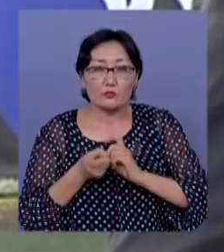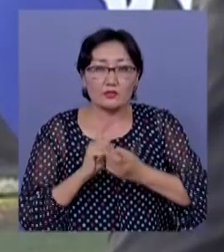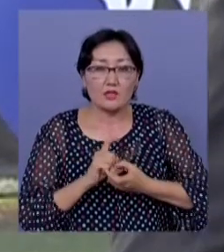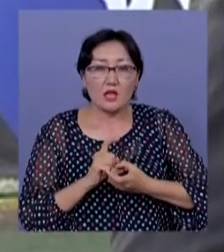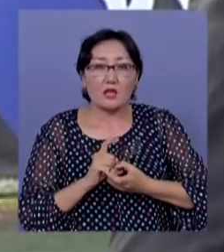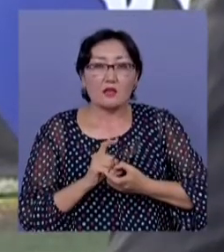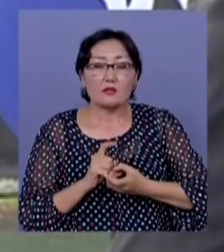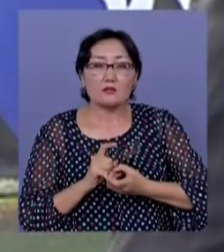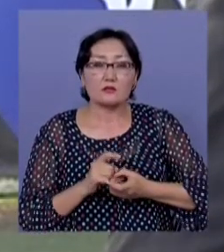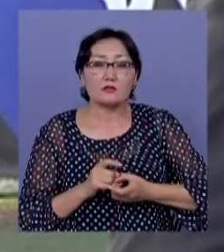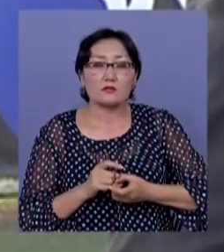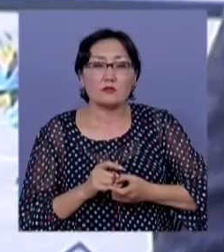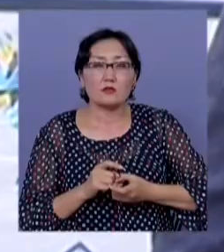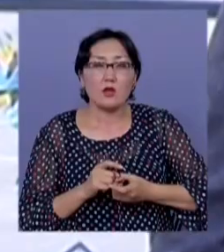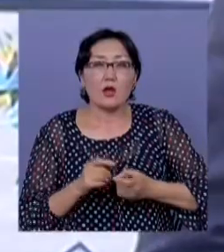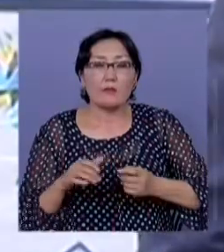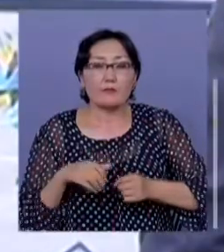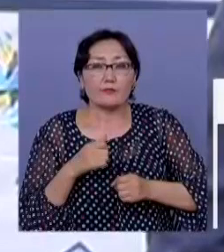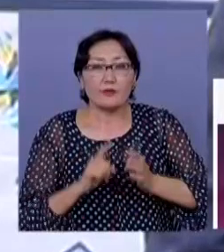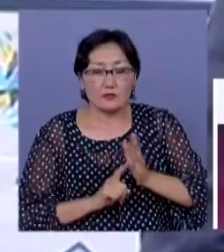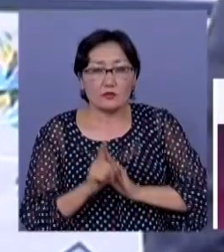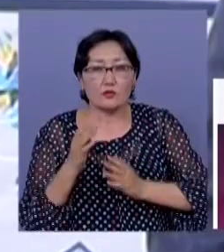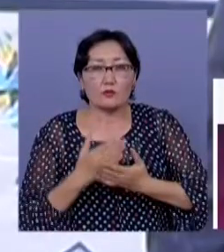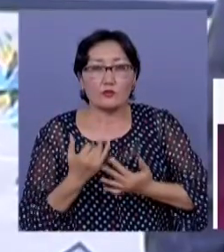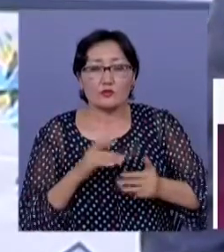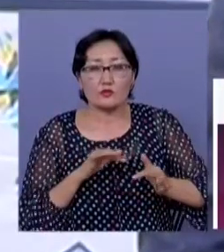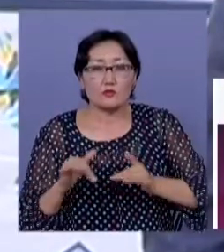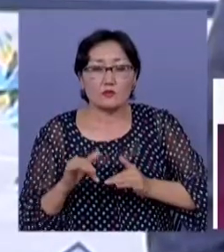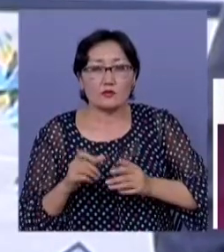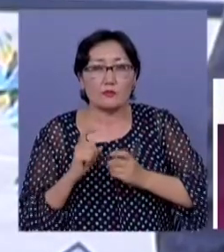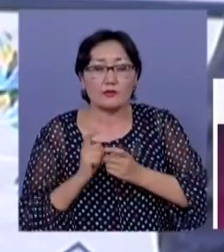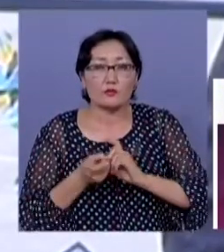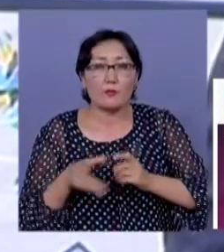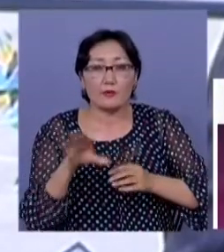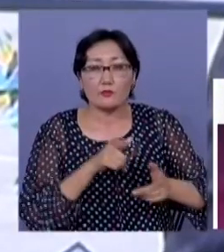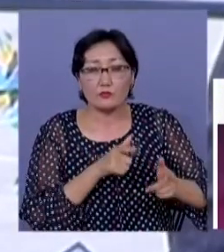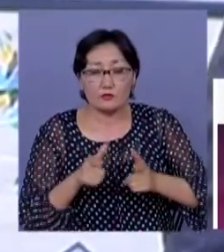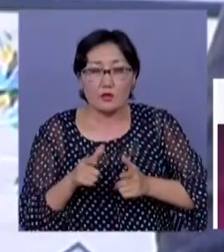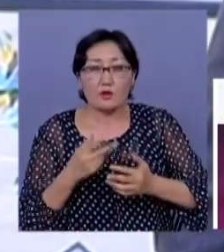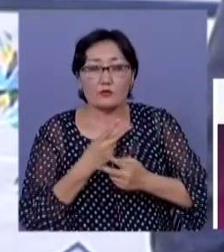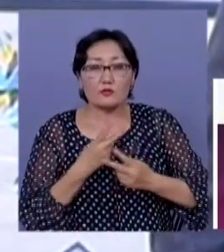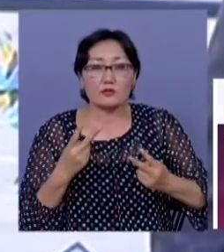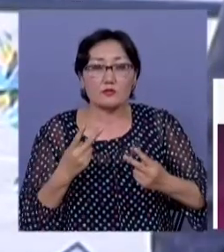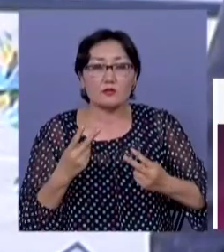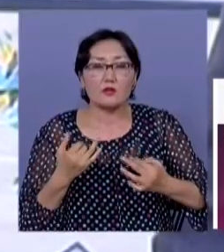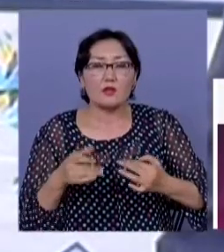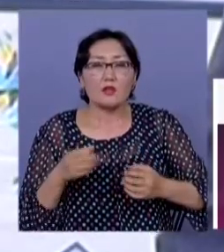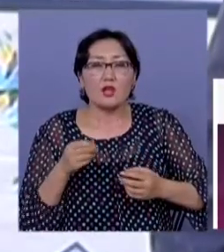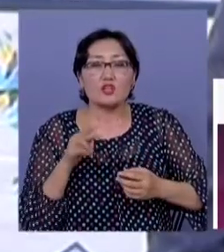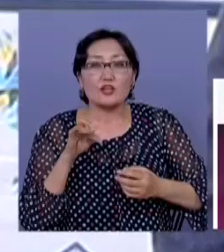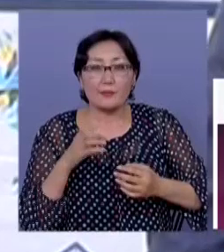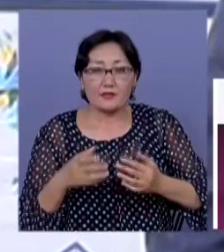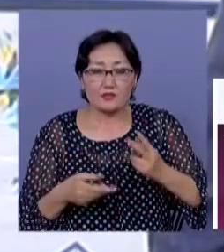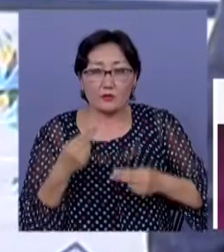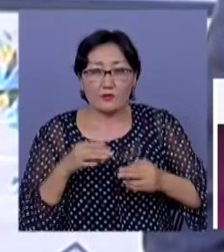күрестерінің шаңырағы дейміз. Құрметті көрермендер, бүгінгі шараға балуандар сақадайса, қазір өздеріңіз көріп тұрғандай жеребені сарапқа салу рәсімі жүріп